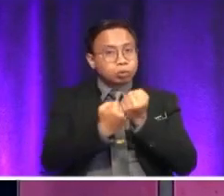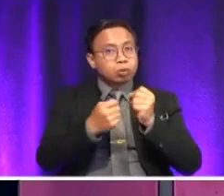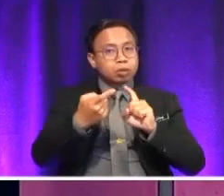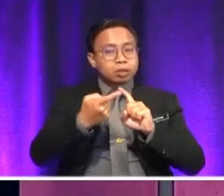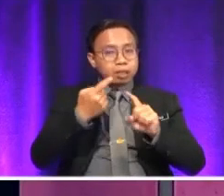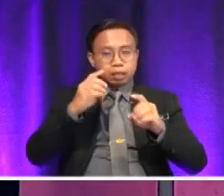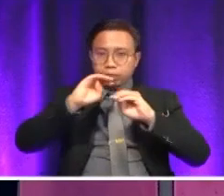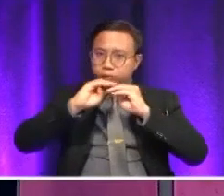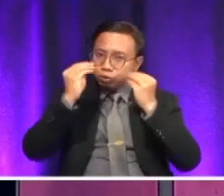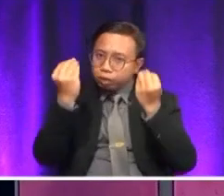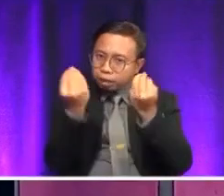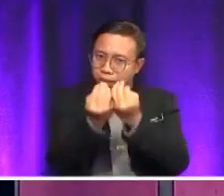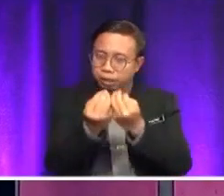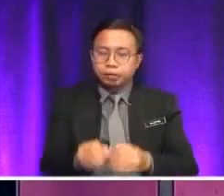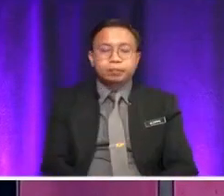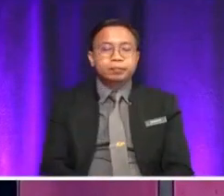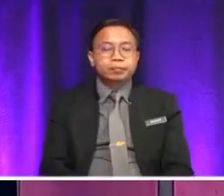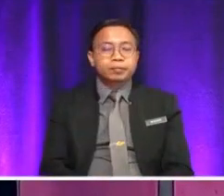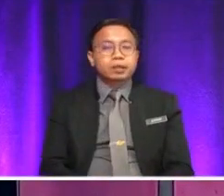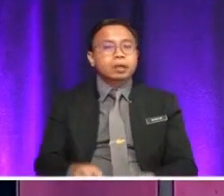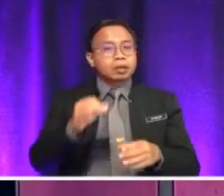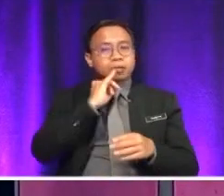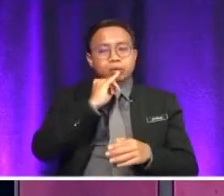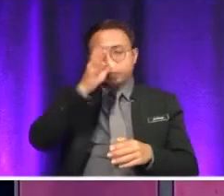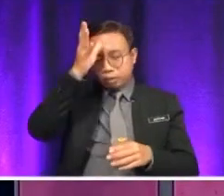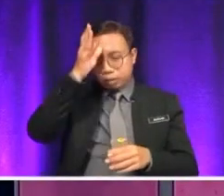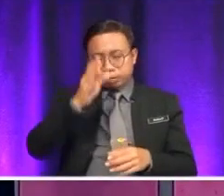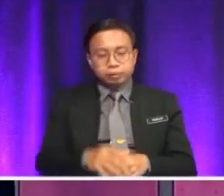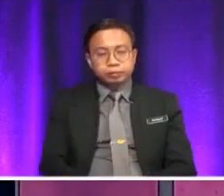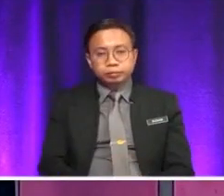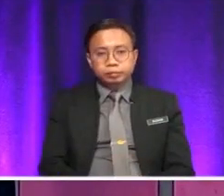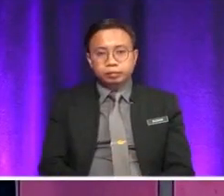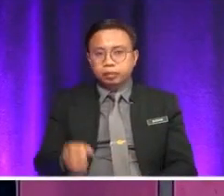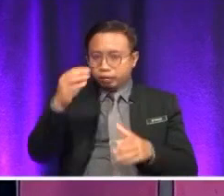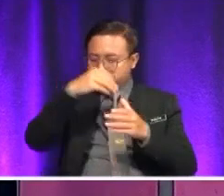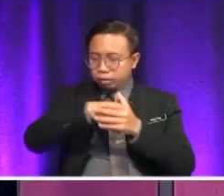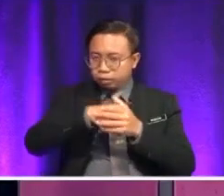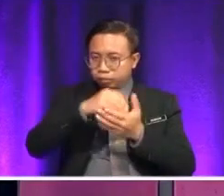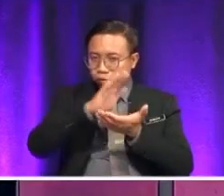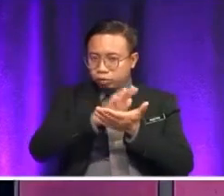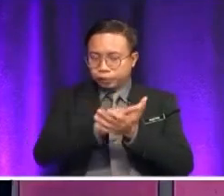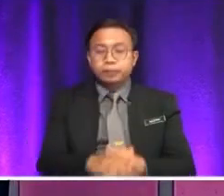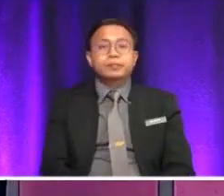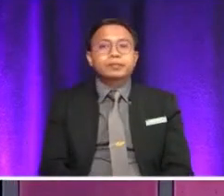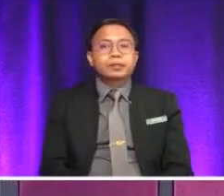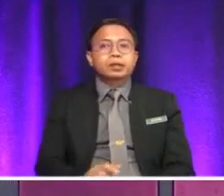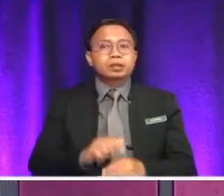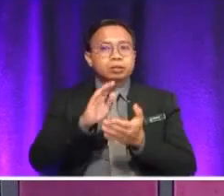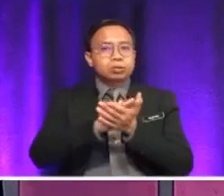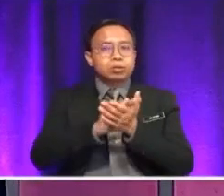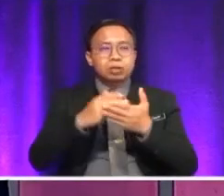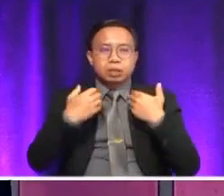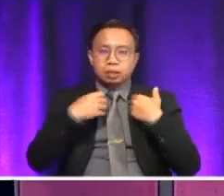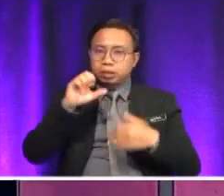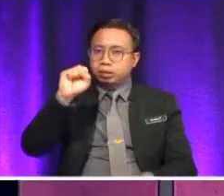masyarakat. Kita perlukan masyarakat dan juga ibu bapa untuk di dalam sekolah. Sebab tu di sekolah ada